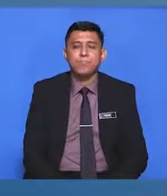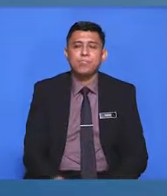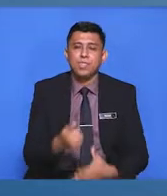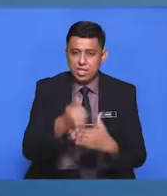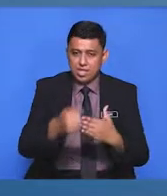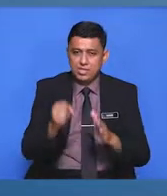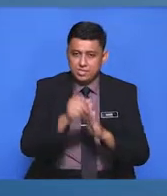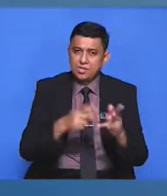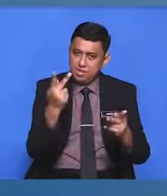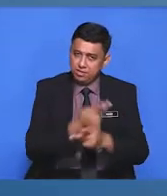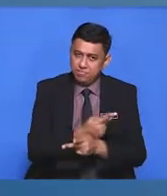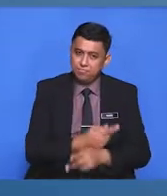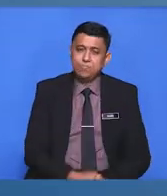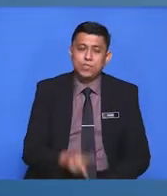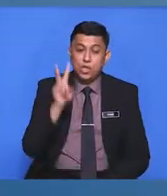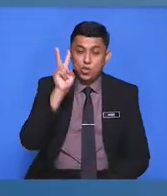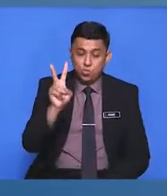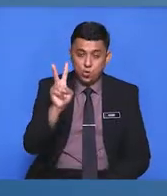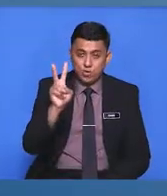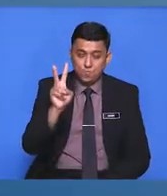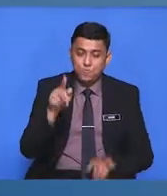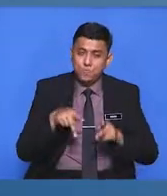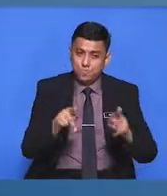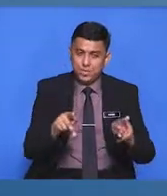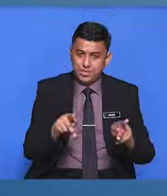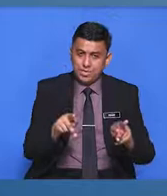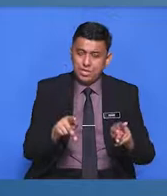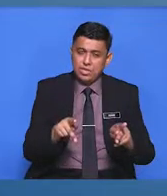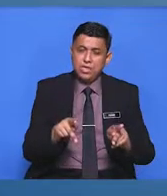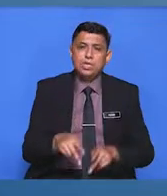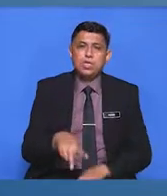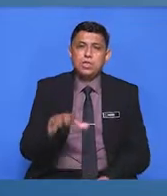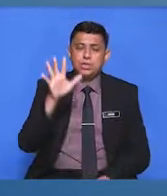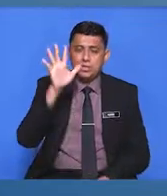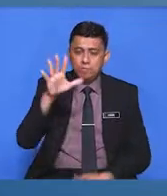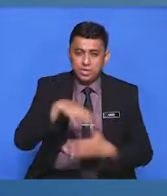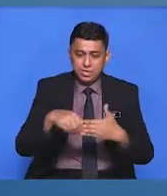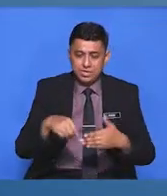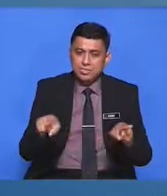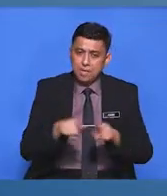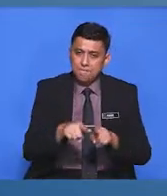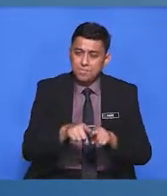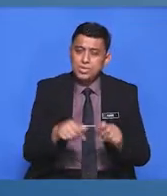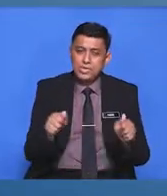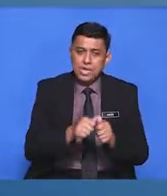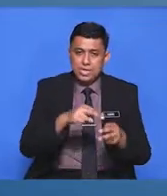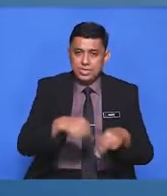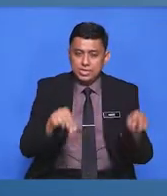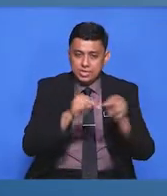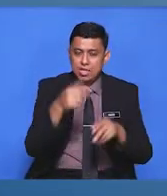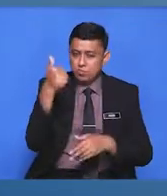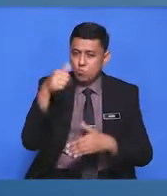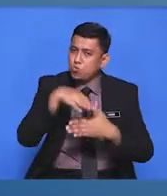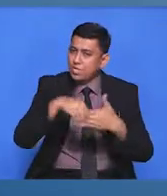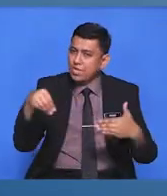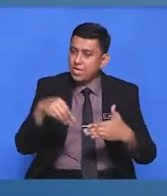Akhir sekali, 2 keping wang kertas RM5 ini juga sama nilainya dengan